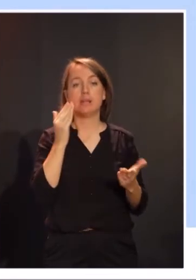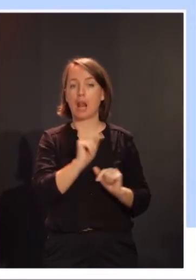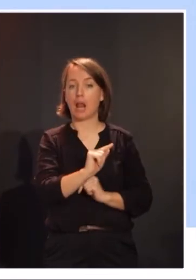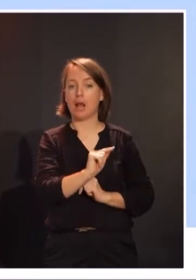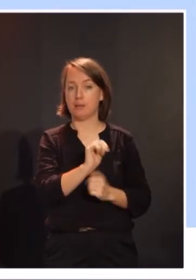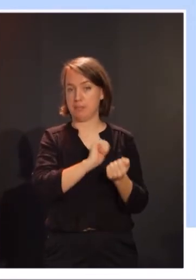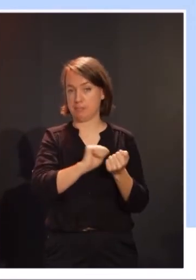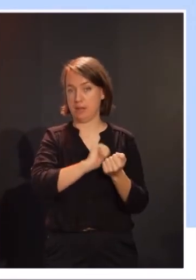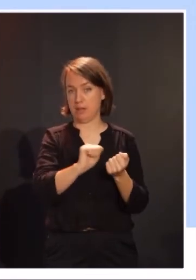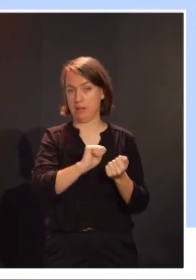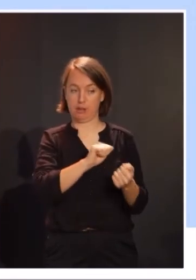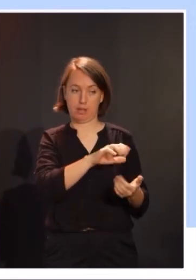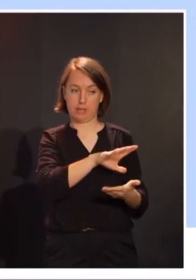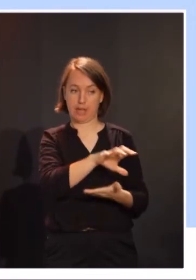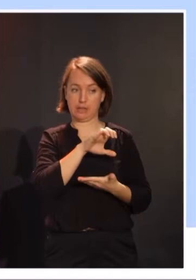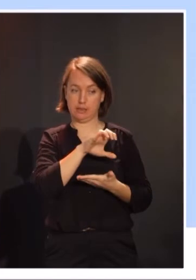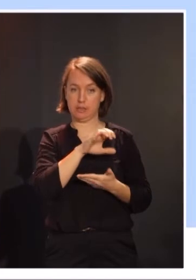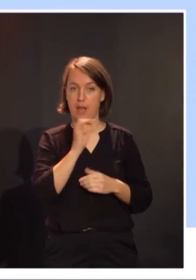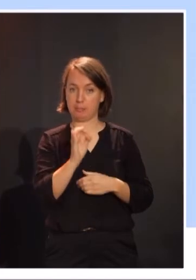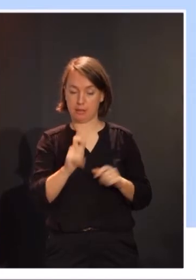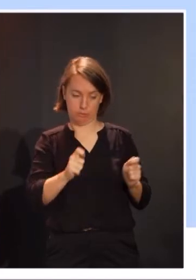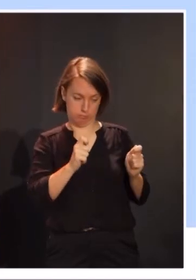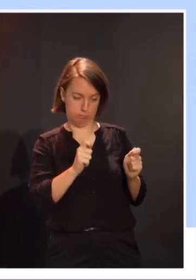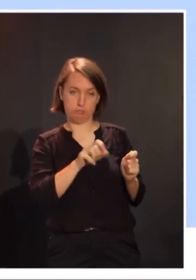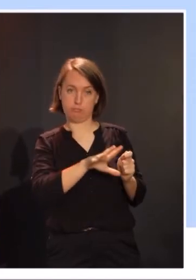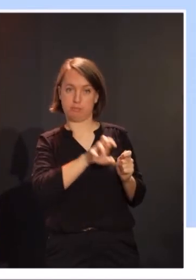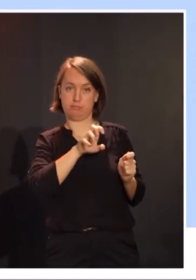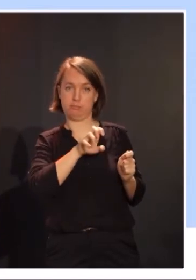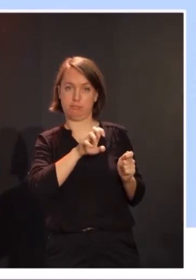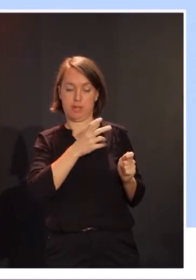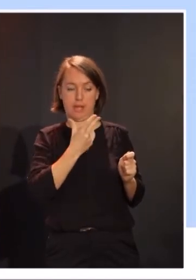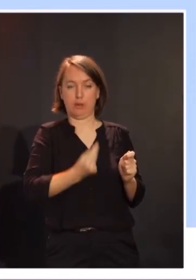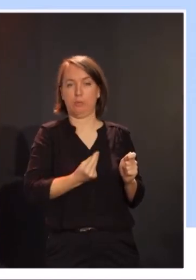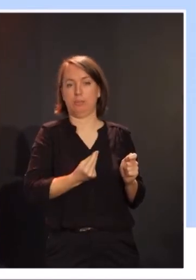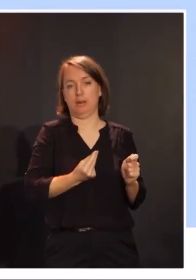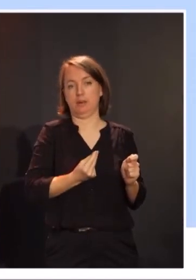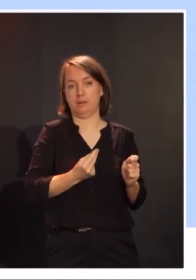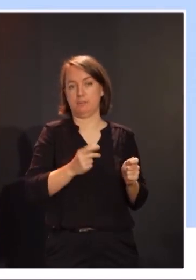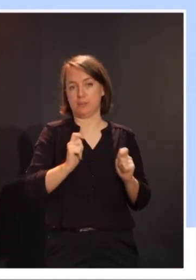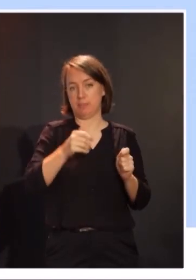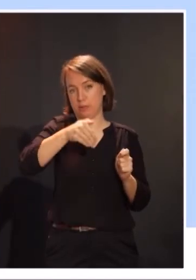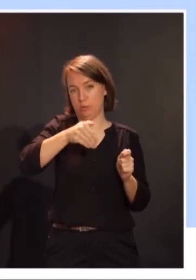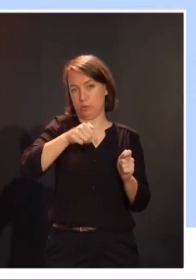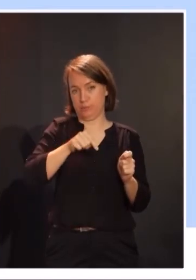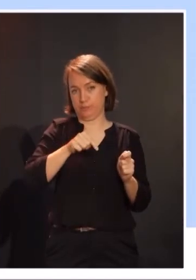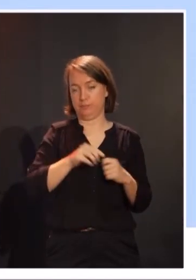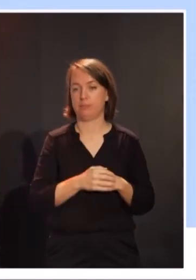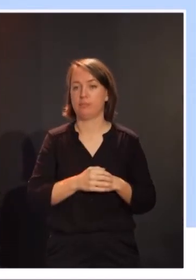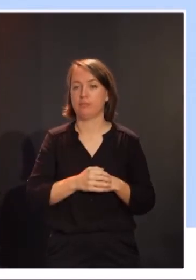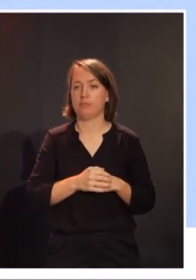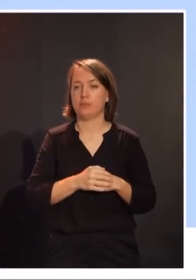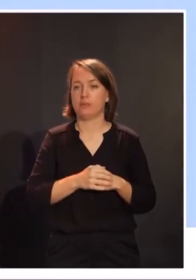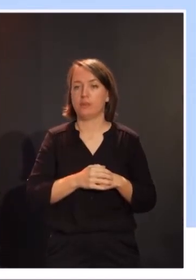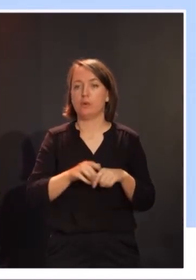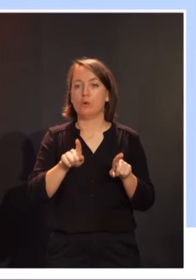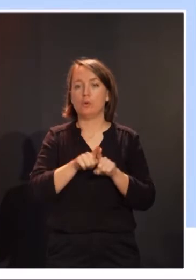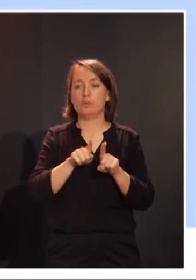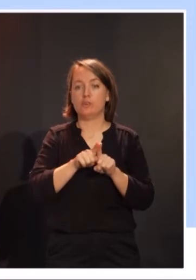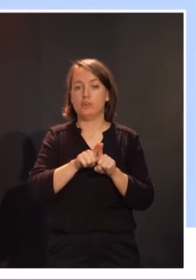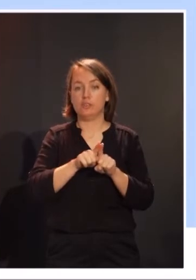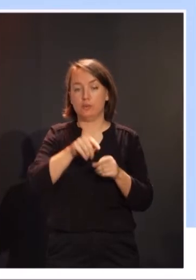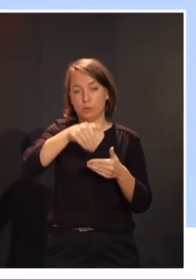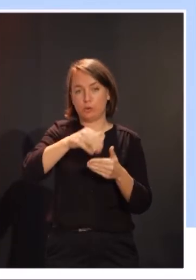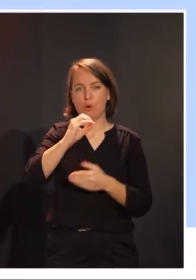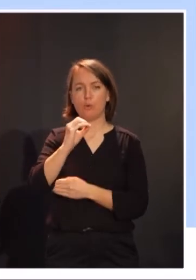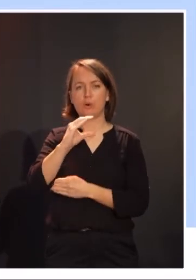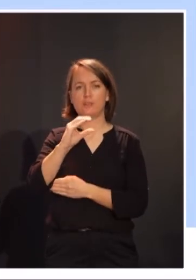application, Eva va pouvoir la scanner pour la récupérer de manière numérique dans sa tablette. Et comme il y a un petit OCR aussi qui est intégré, donc un OCR,